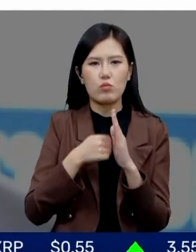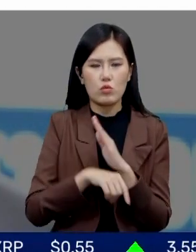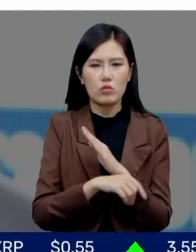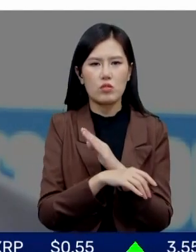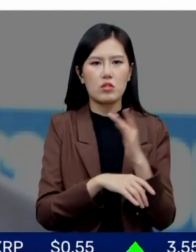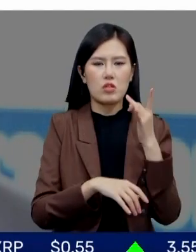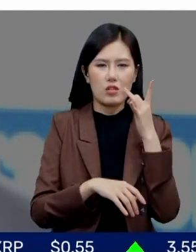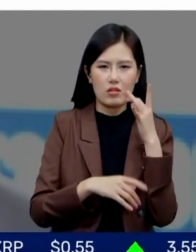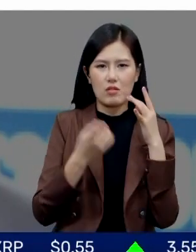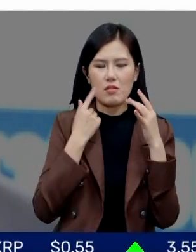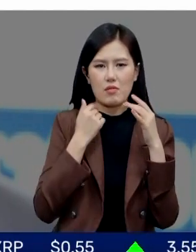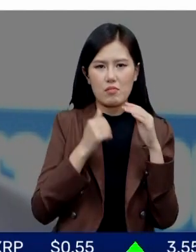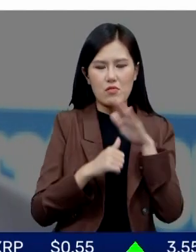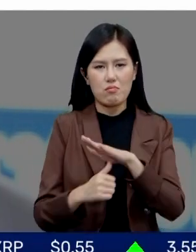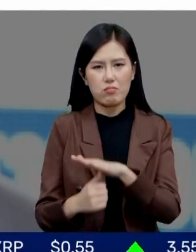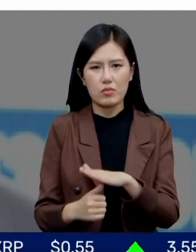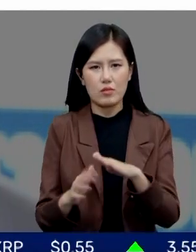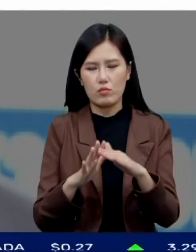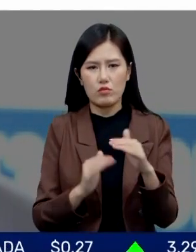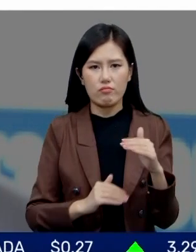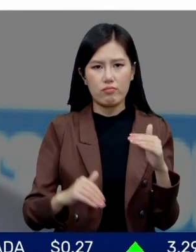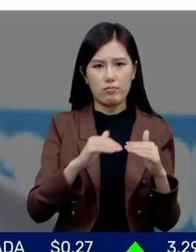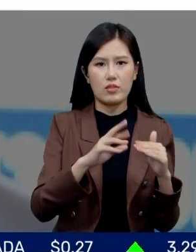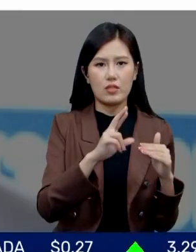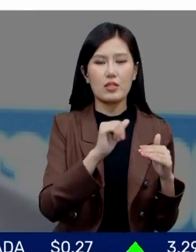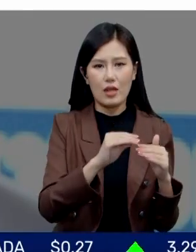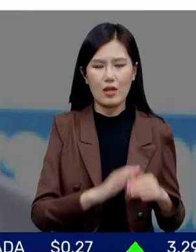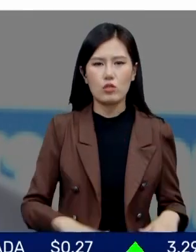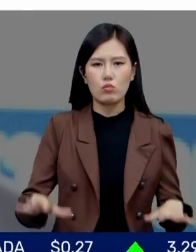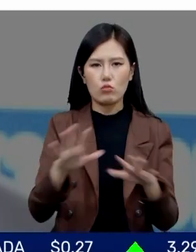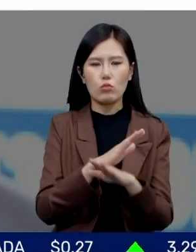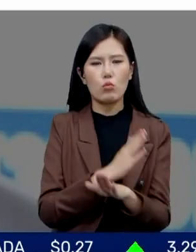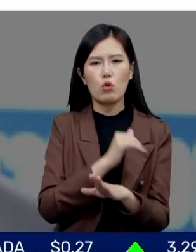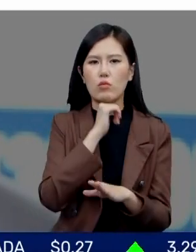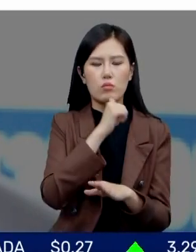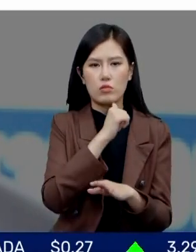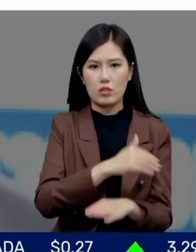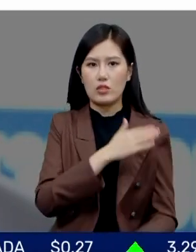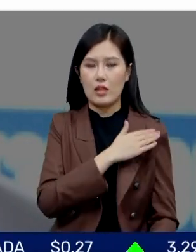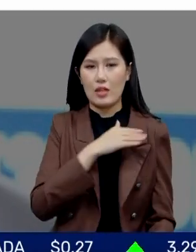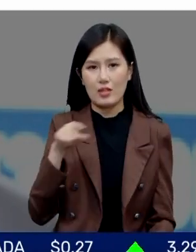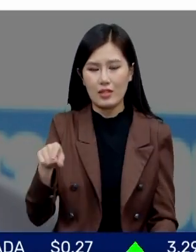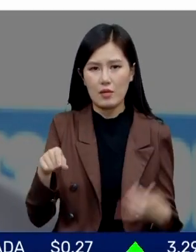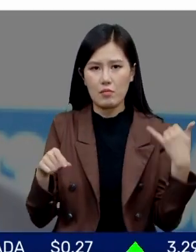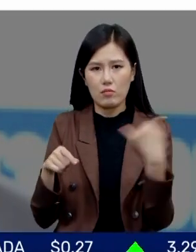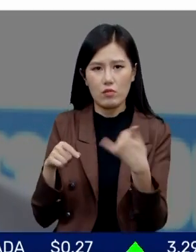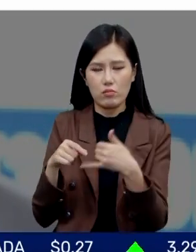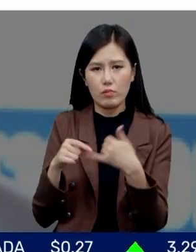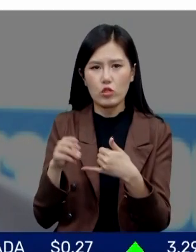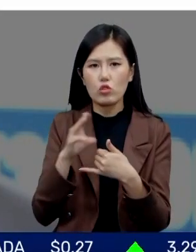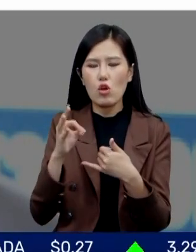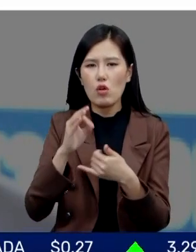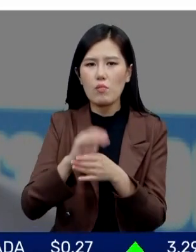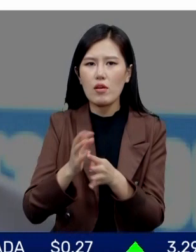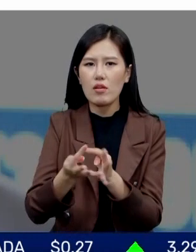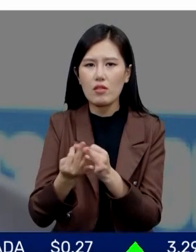тэмцэх асуудлыг бол өрсөлдөөн сэргийлэх асуудлыг өргөн хүрээнд тархаас илүүтэйгээр зөвхөн цагдаагийн байгууллагын ил гарч ирсэн статистик мэдээлэлдээр